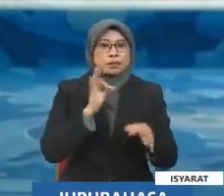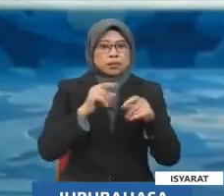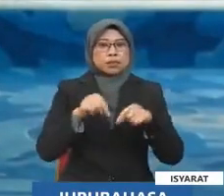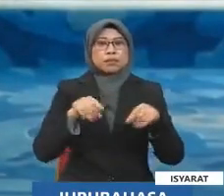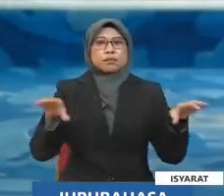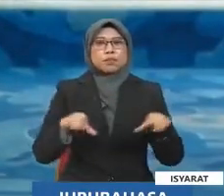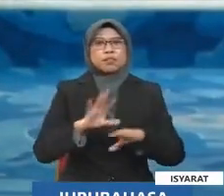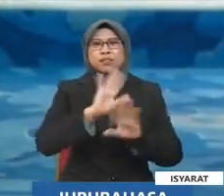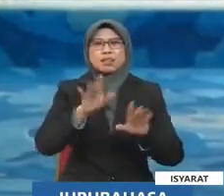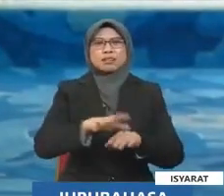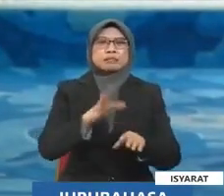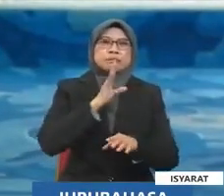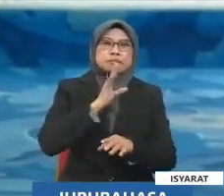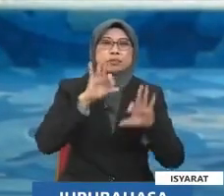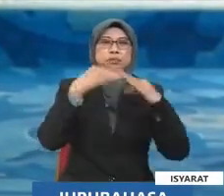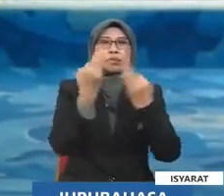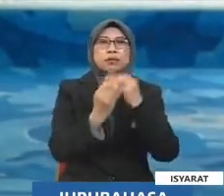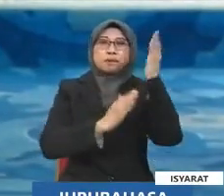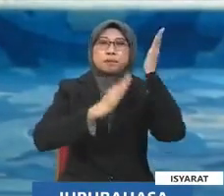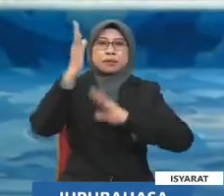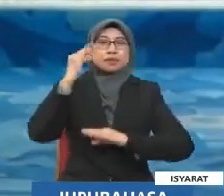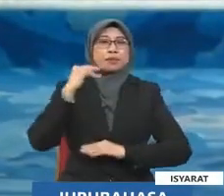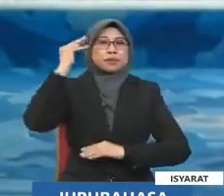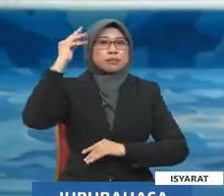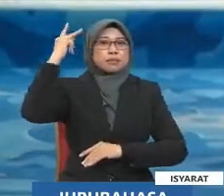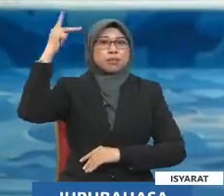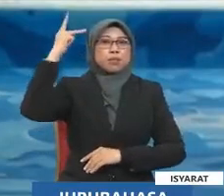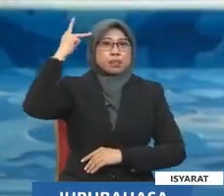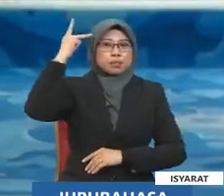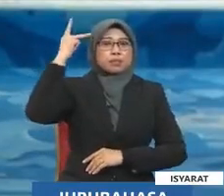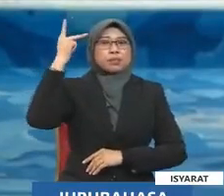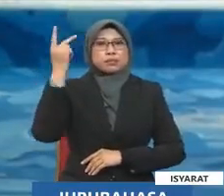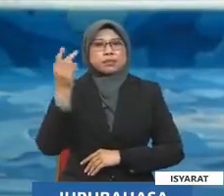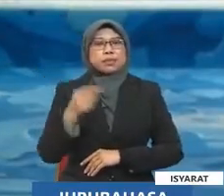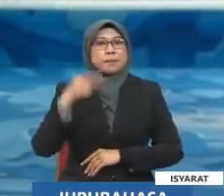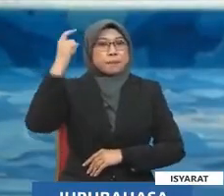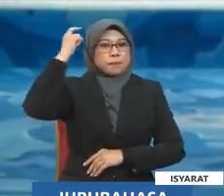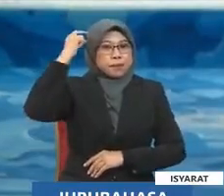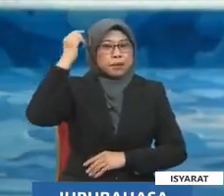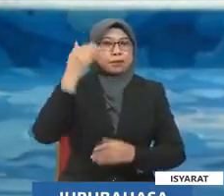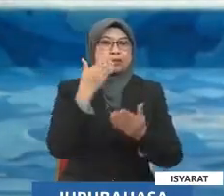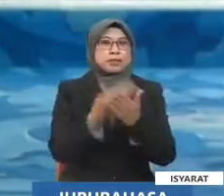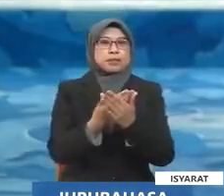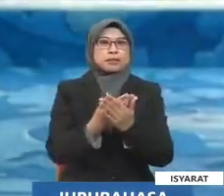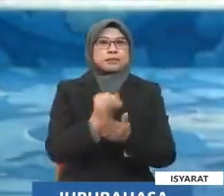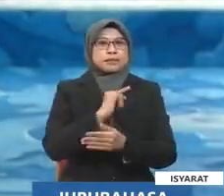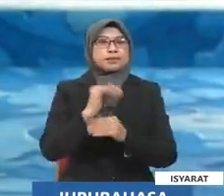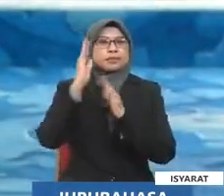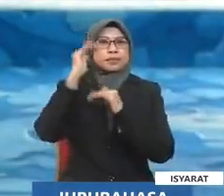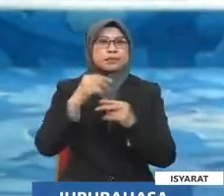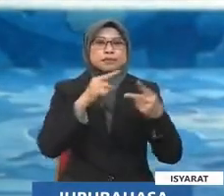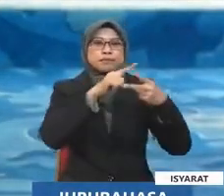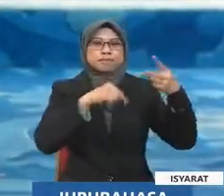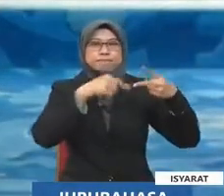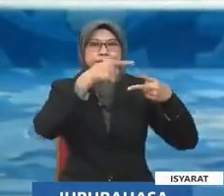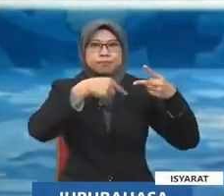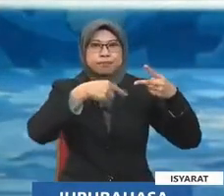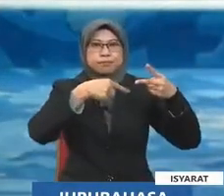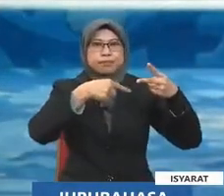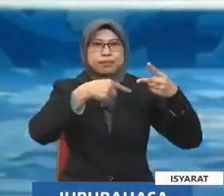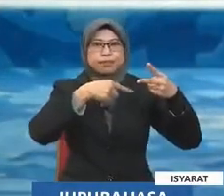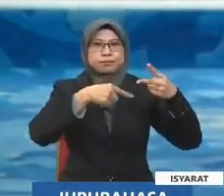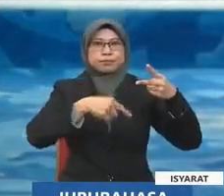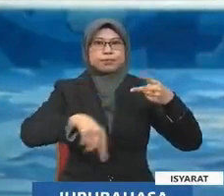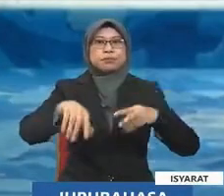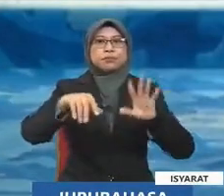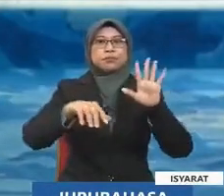usah bicaralah tentang keluarga Malaysia, kematangan politik dan kewarasan kita. Jadi saya harap dua perkara ini,